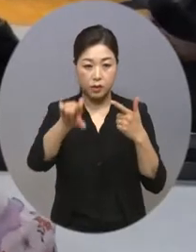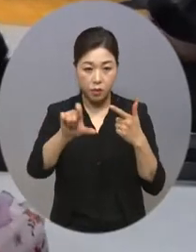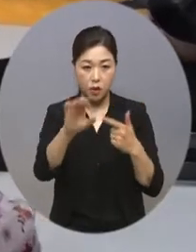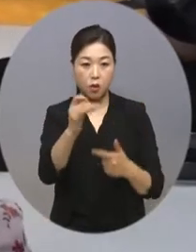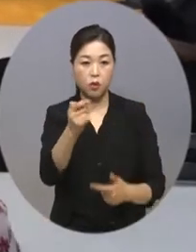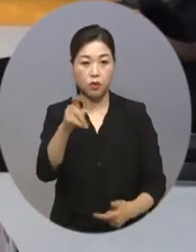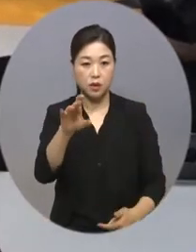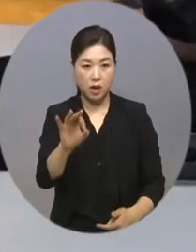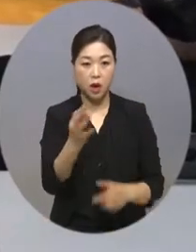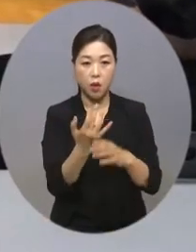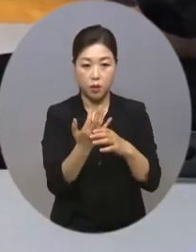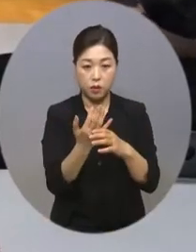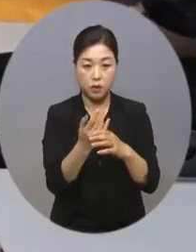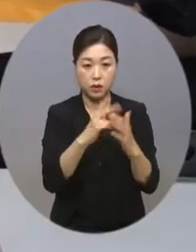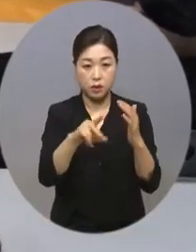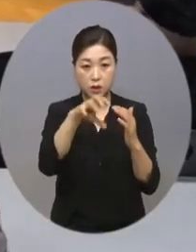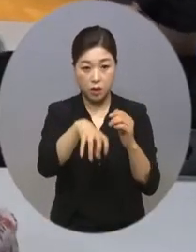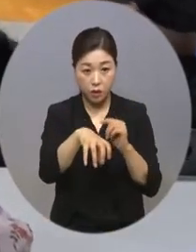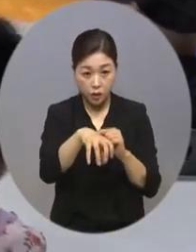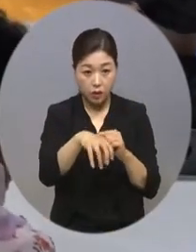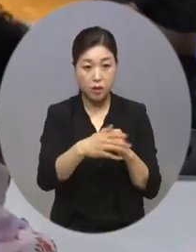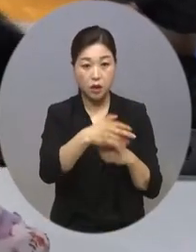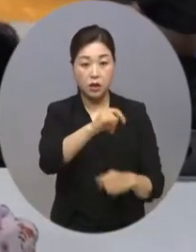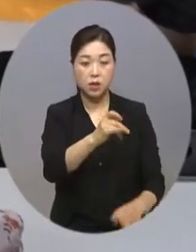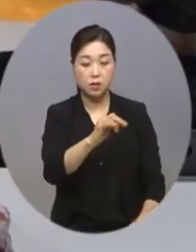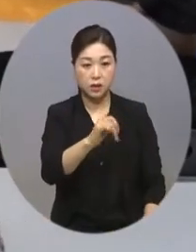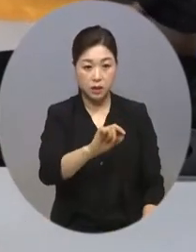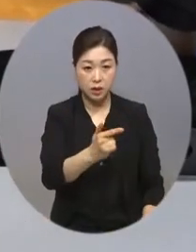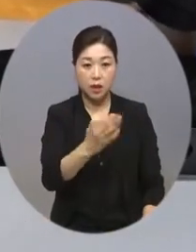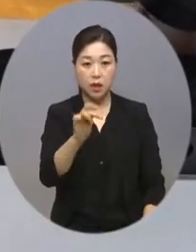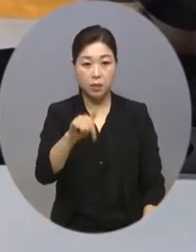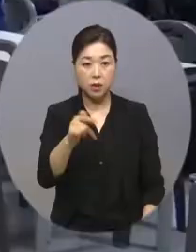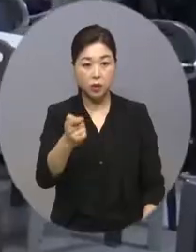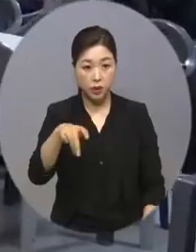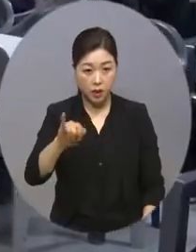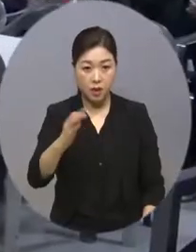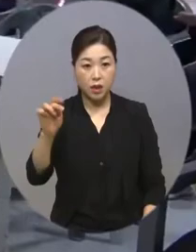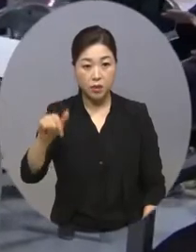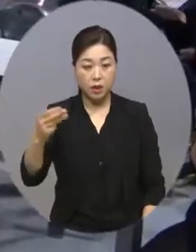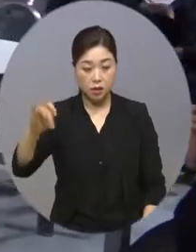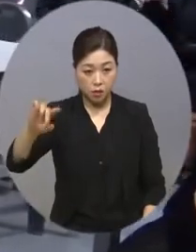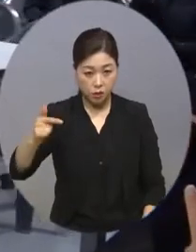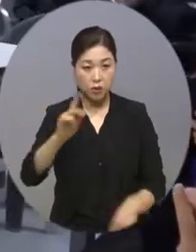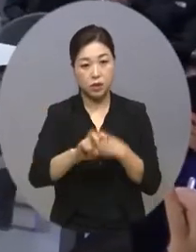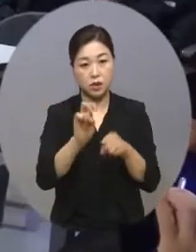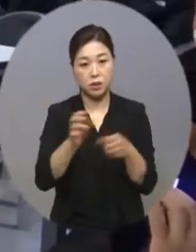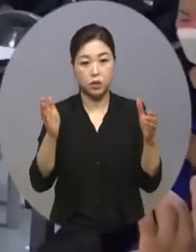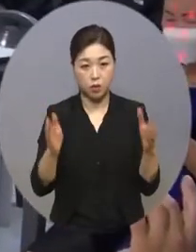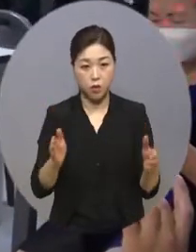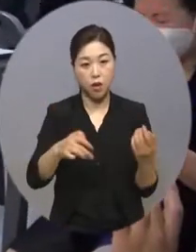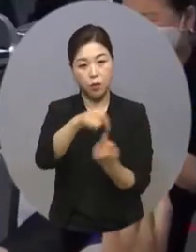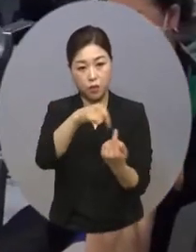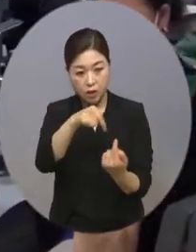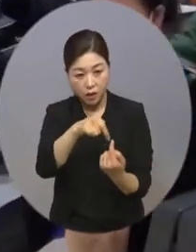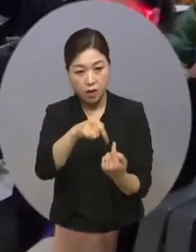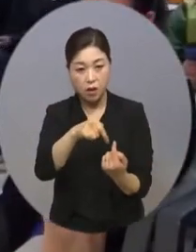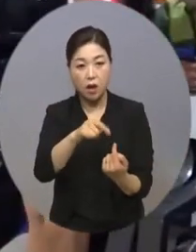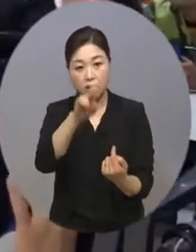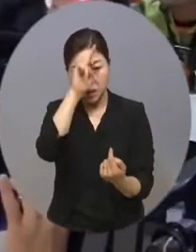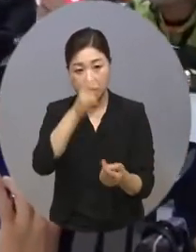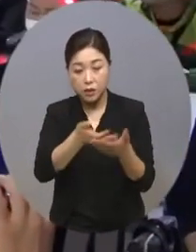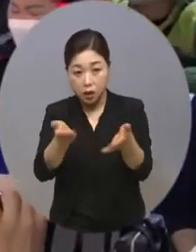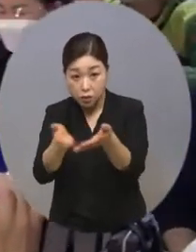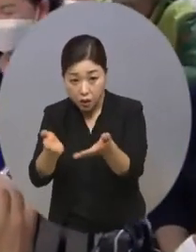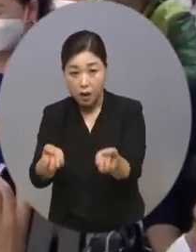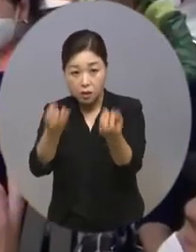온양온천역 어르신쉼터 김원진 목사, 김종기 대표, 박순태 회장은 20년 동안 운영하던 점심 나누기 행사가